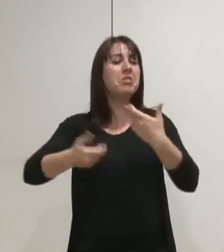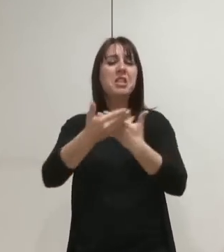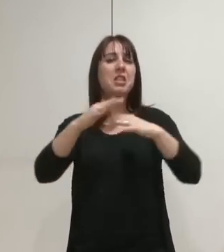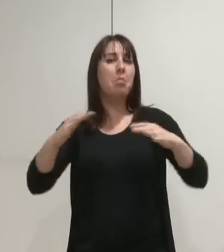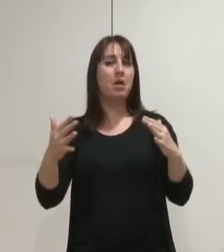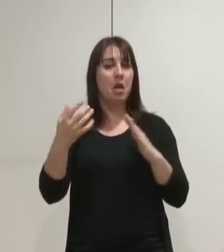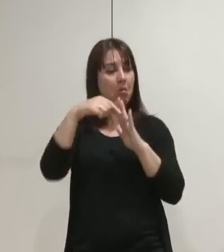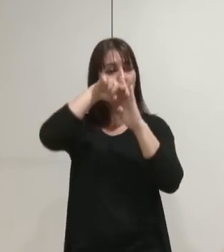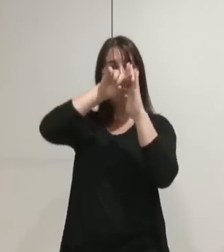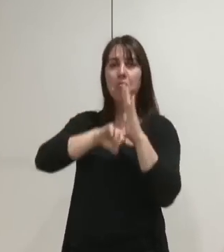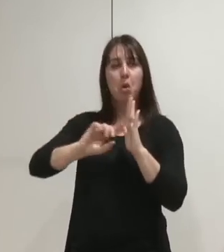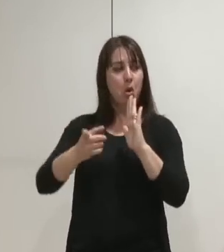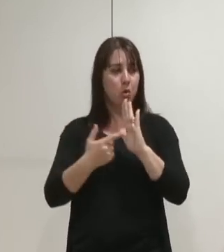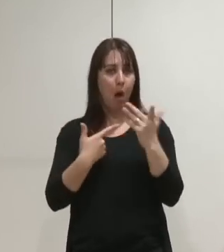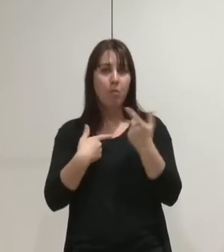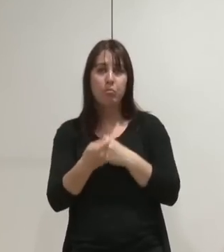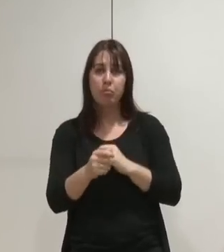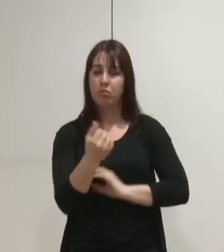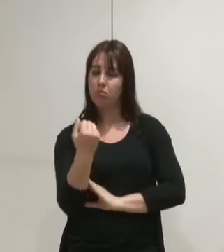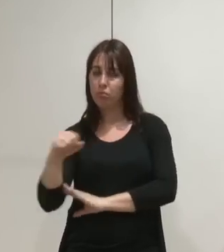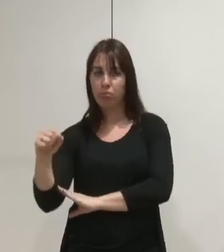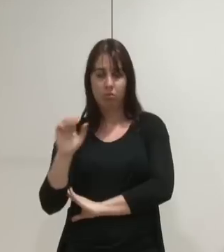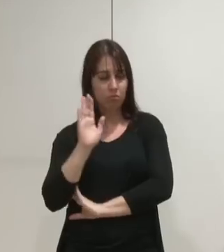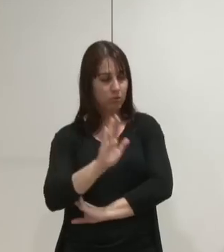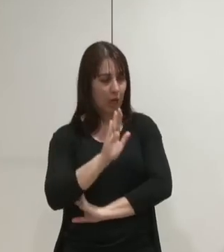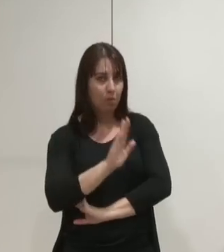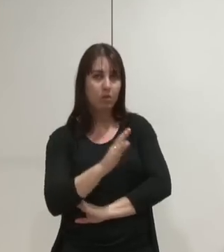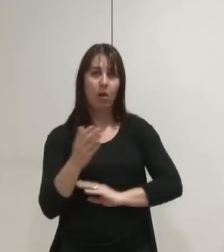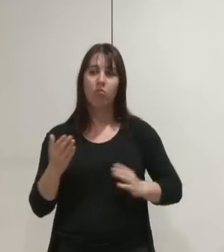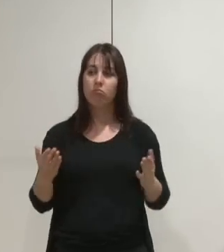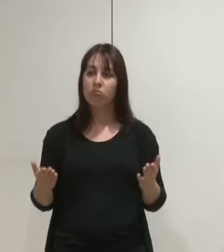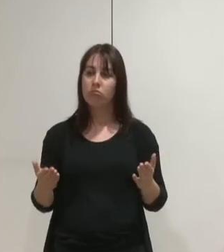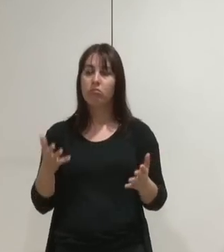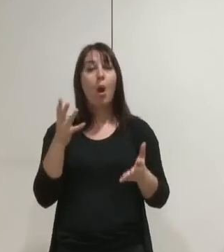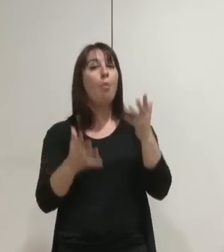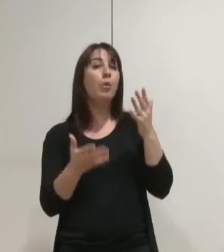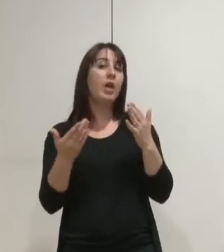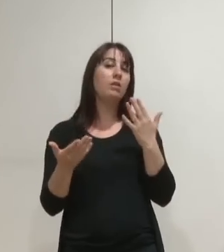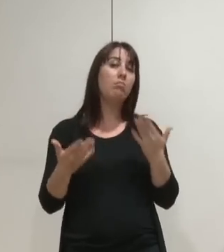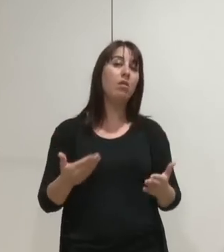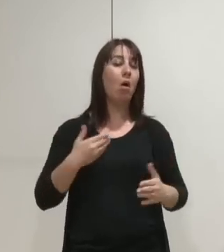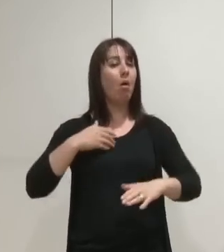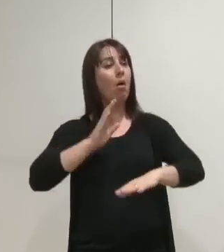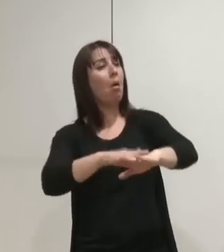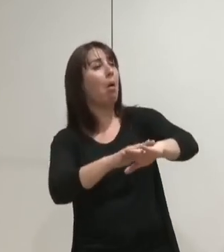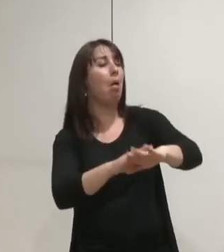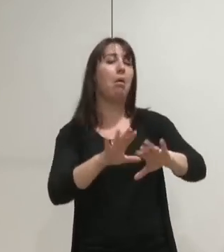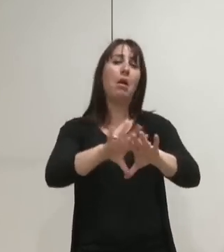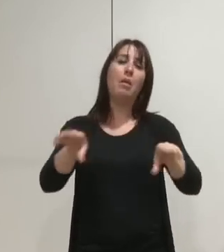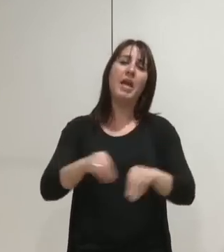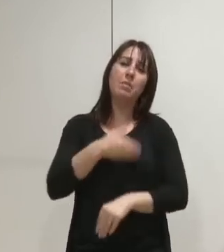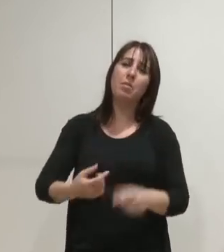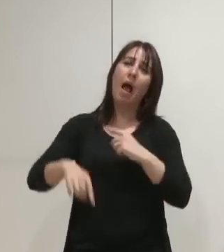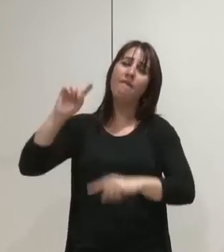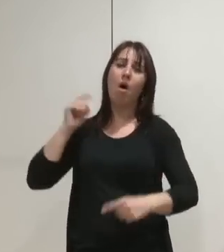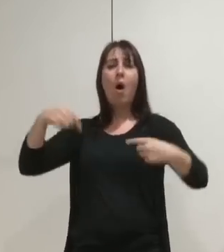exigences en terme de droit maintenant vous pouvez toujours nous rappeler à l'ordre l'ancienne municipalité l'état